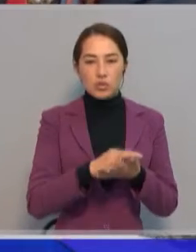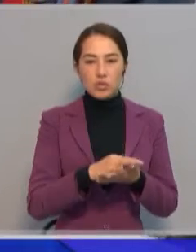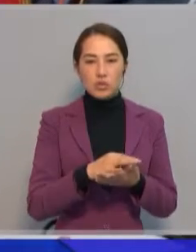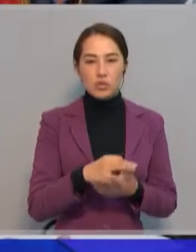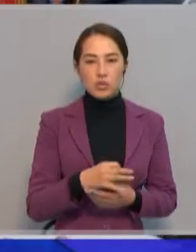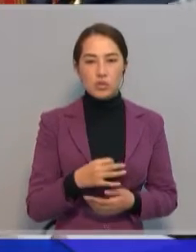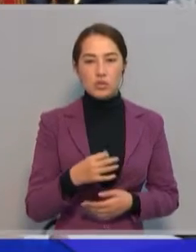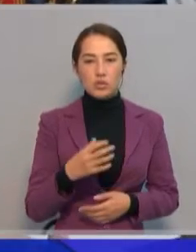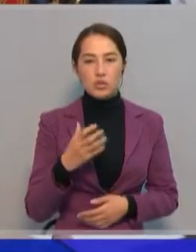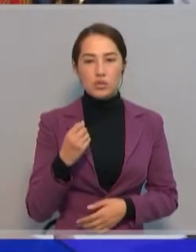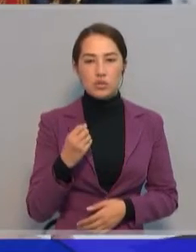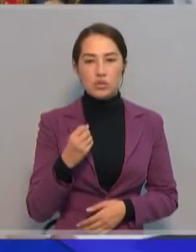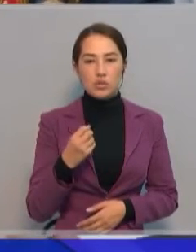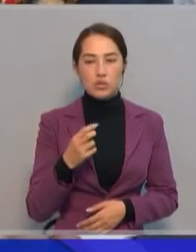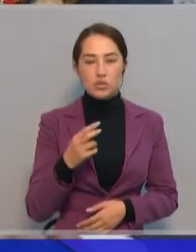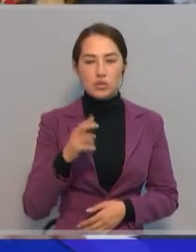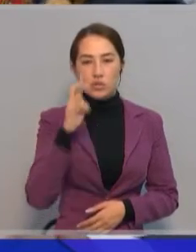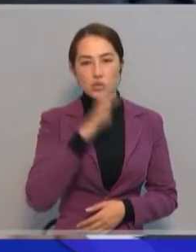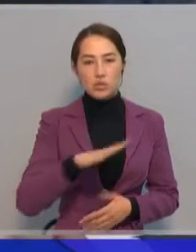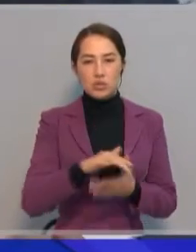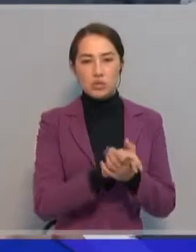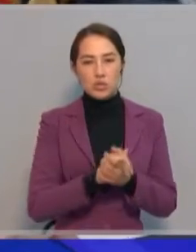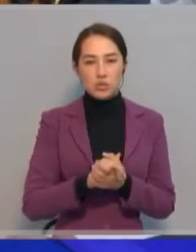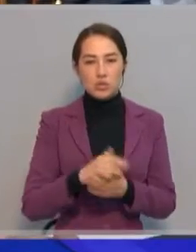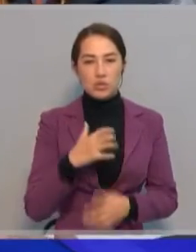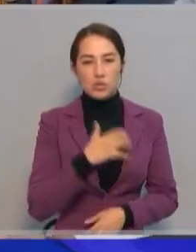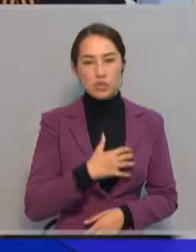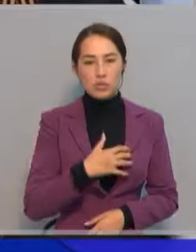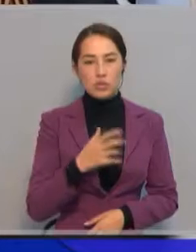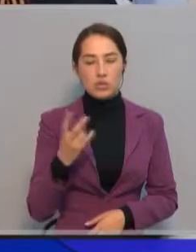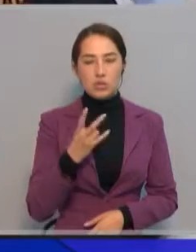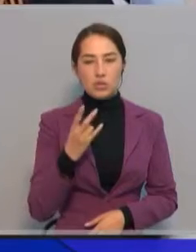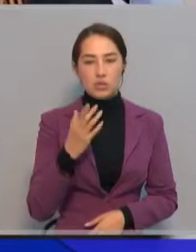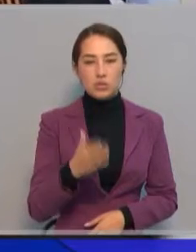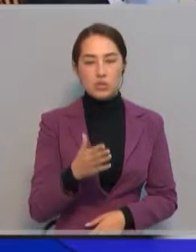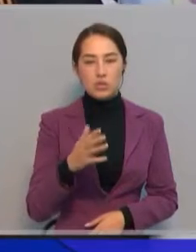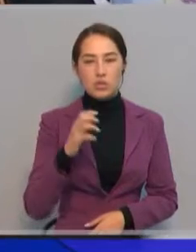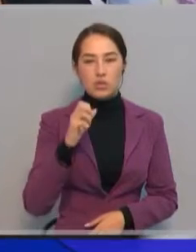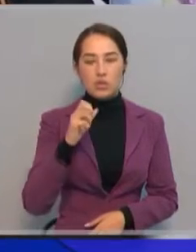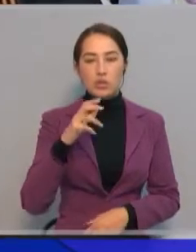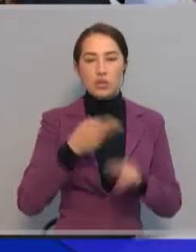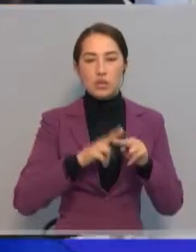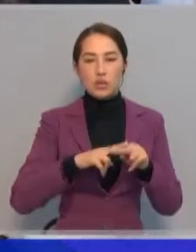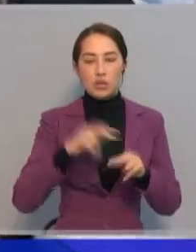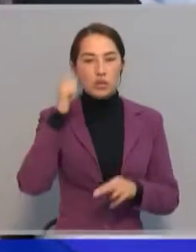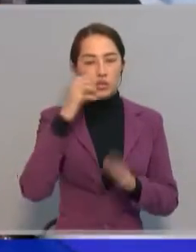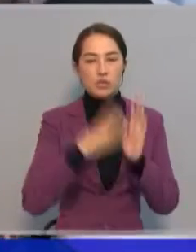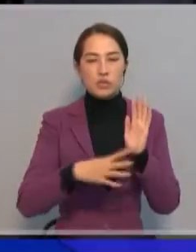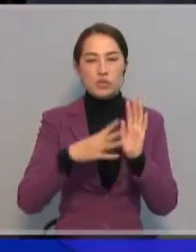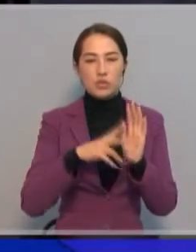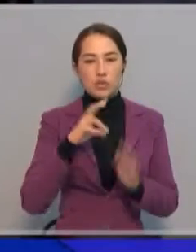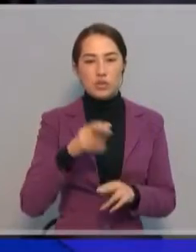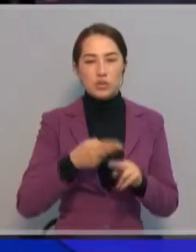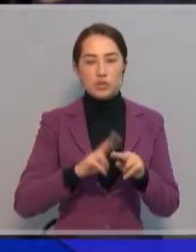енді ел болу үшін алғыс беру. Ал Абдрасилов Немет ақсақалдың жасы 99-да.